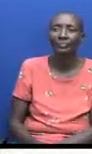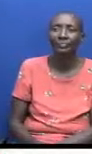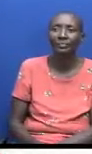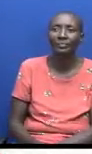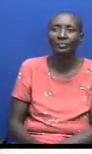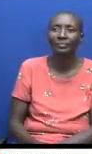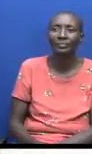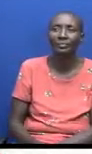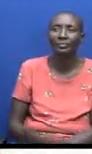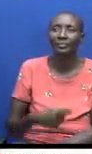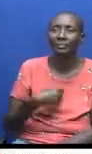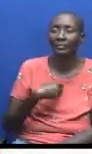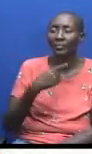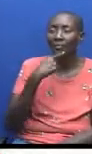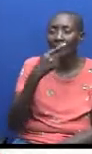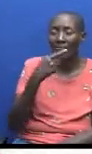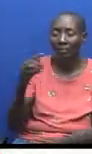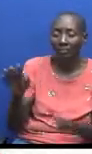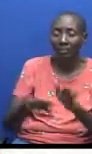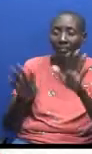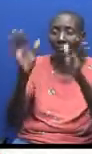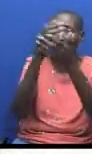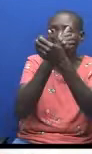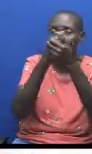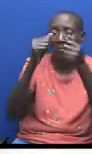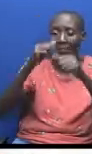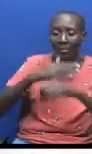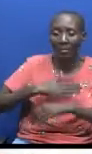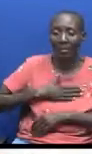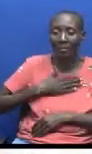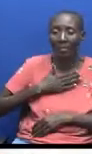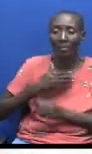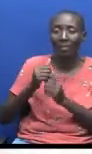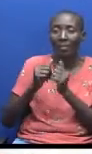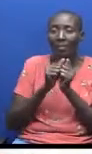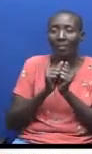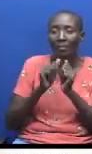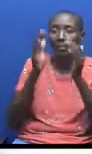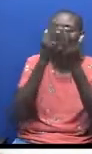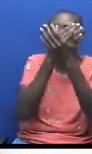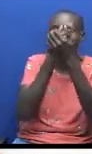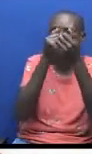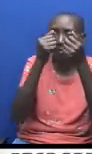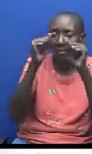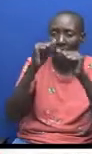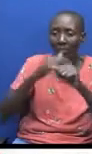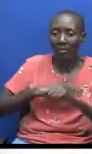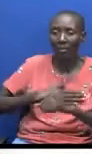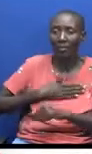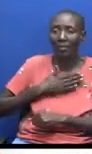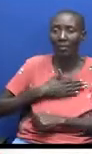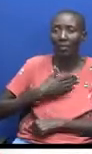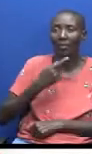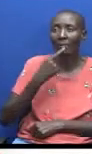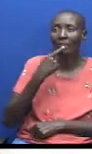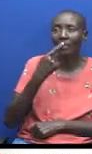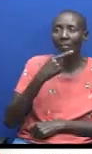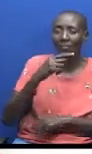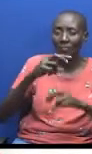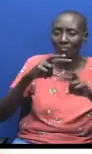Na mimi niliongea na deputy president wetu na president wetu. Na wamesema tuanze kutafuta lisa